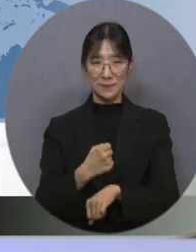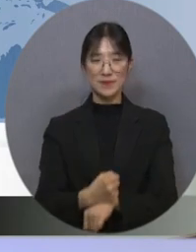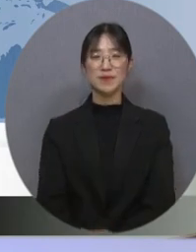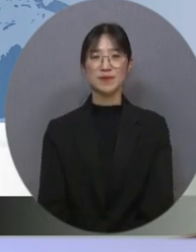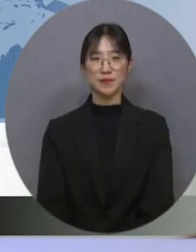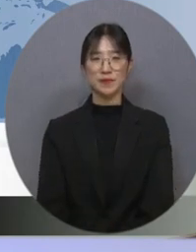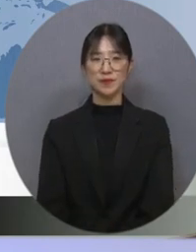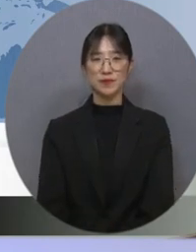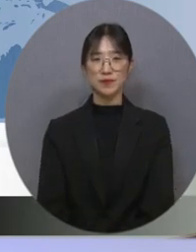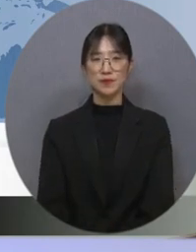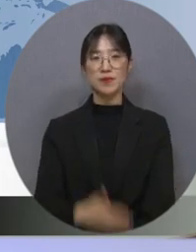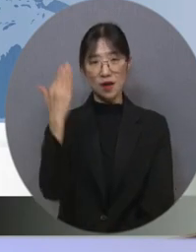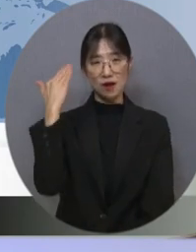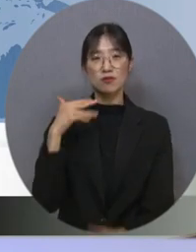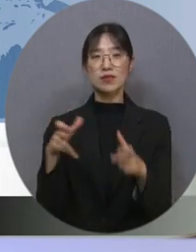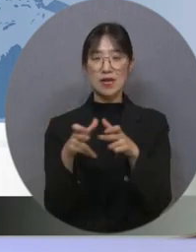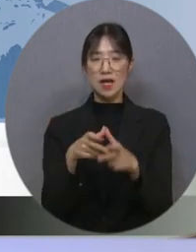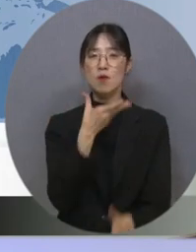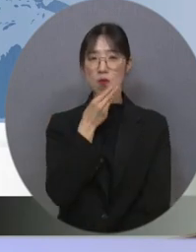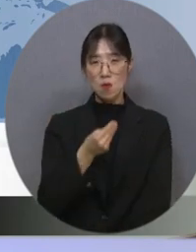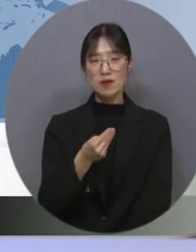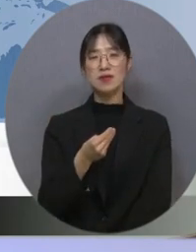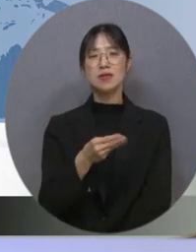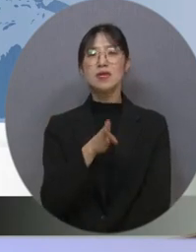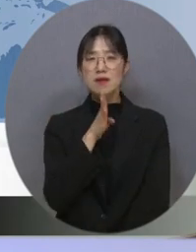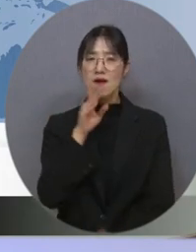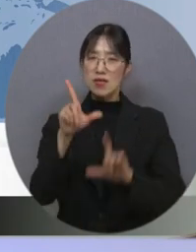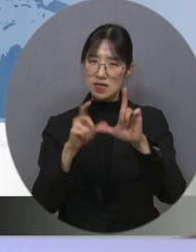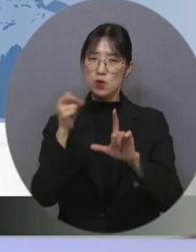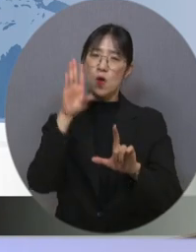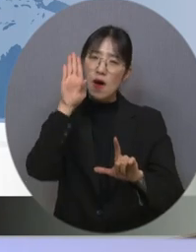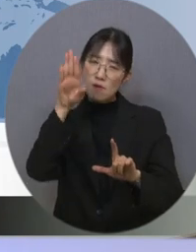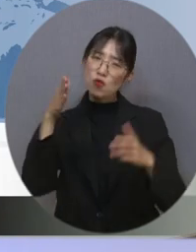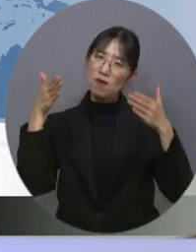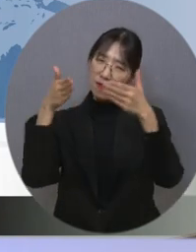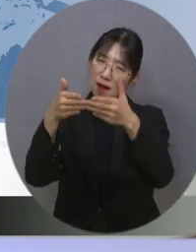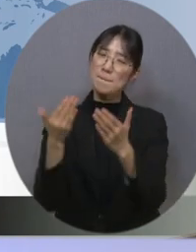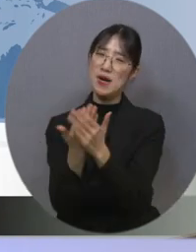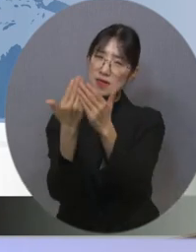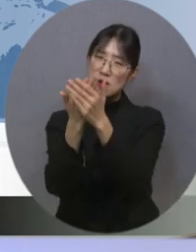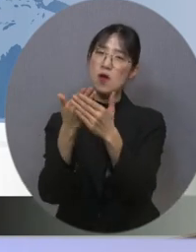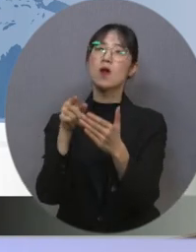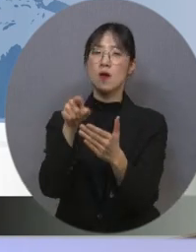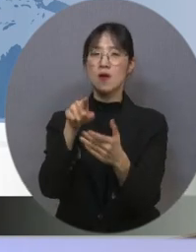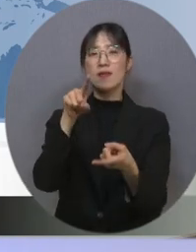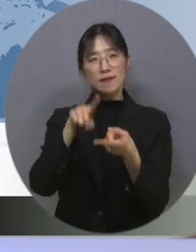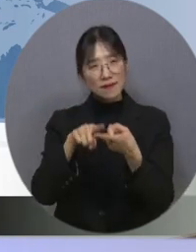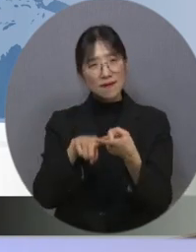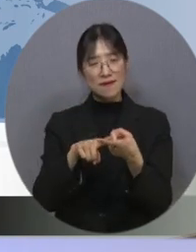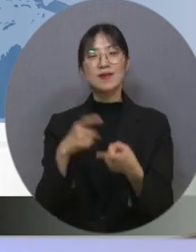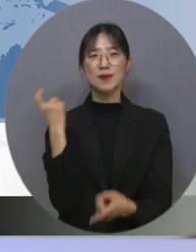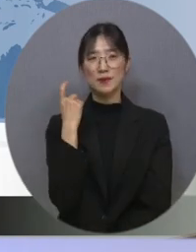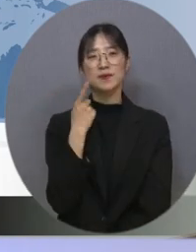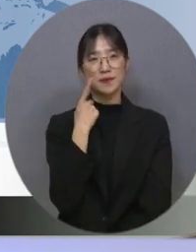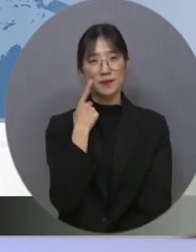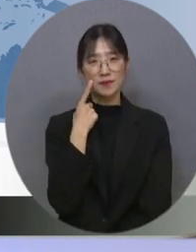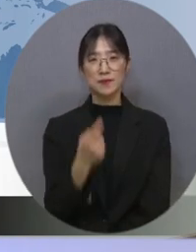합시다입니다. 우리나라 장애인 복지의 현실과 앞으로 나아가야 할 발전 방향에 대한 목소리를